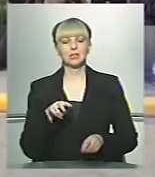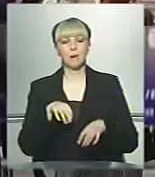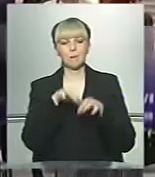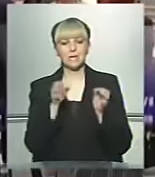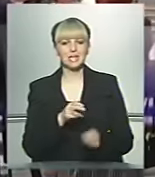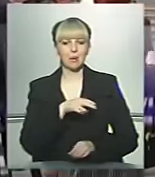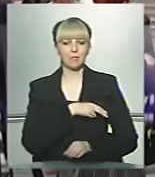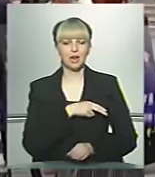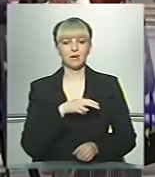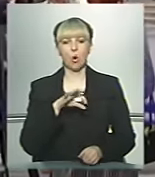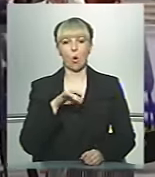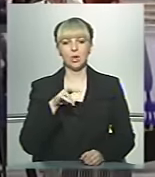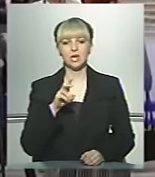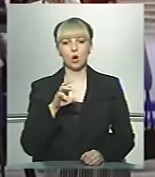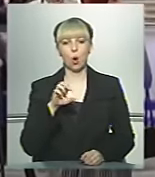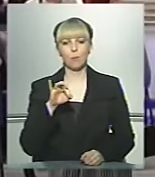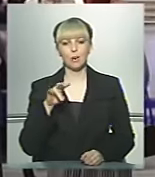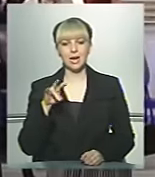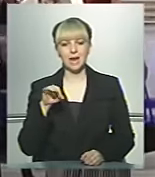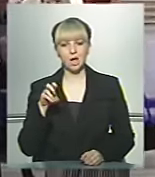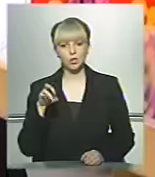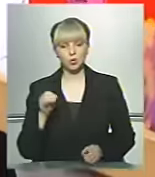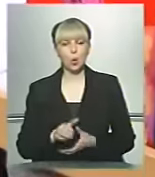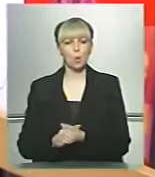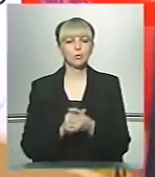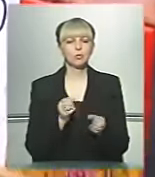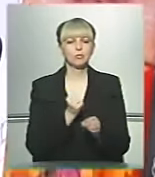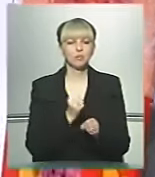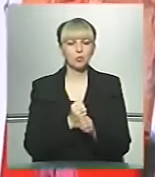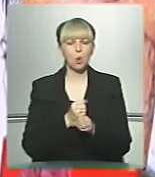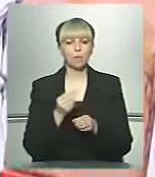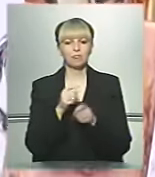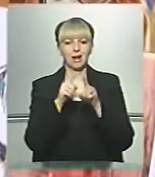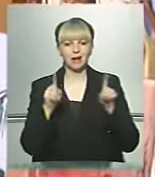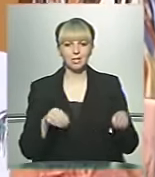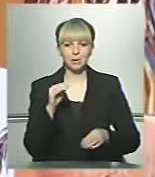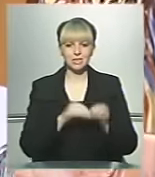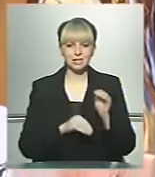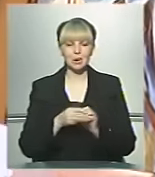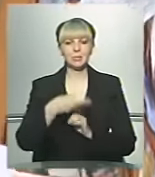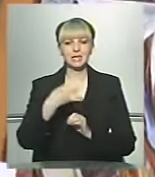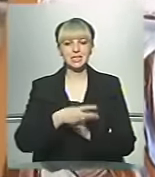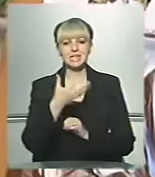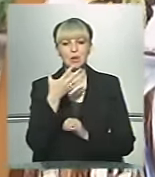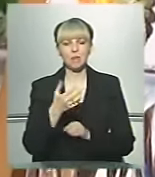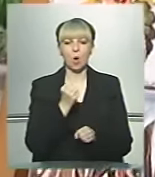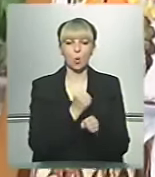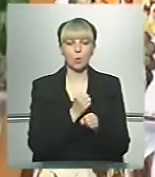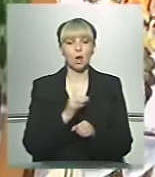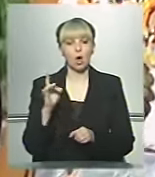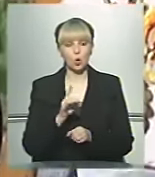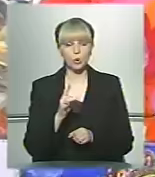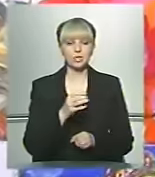літературно-мистецької премії імені Ольги Кобилянської, об'єднались, аби зробити спільну модульну картину, яка складається із 35 робіт